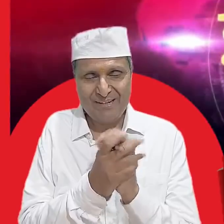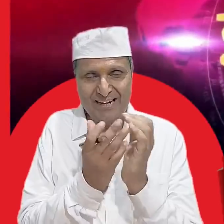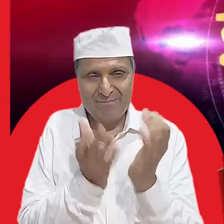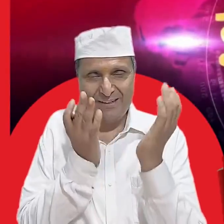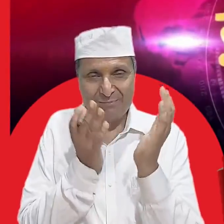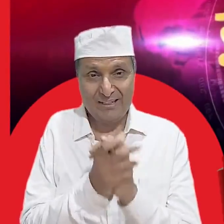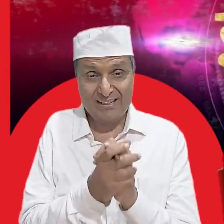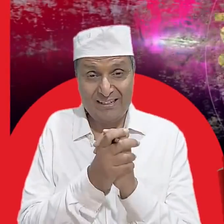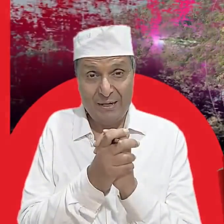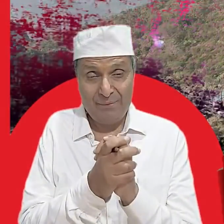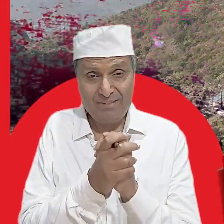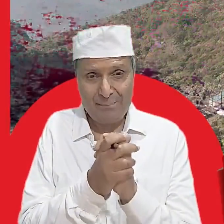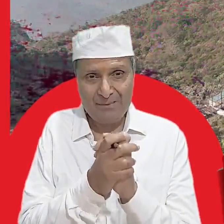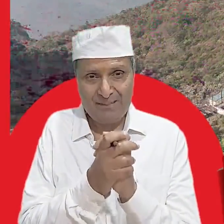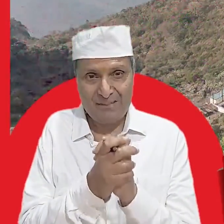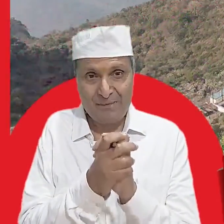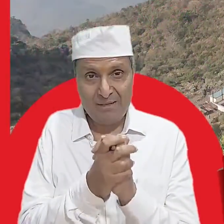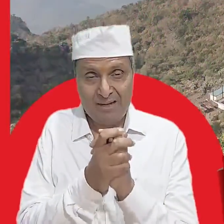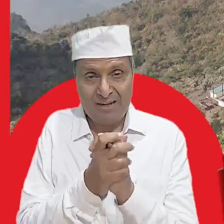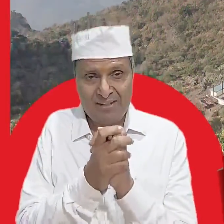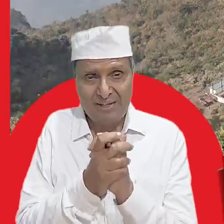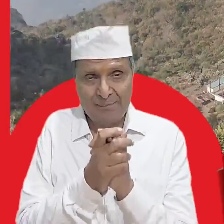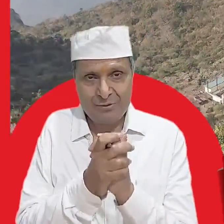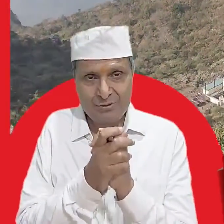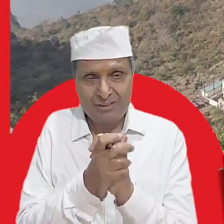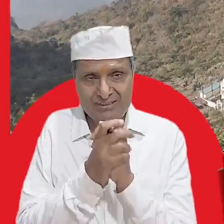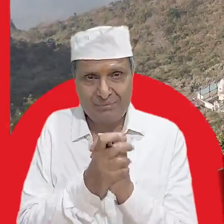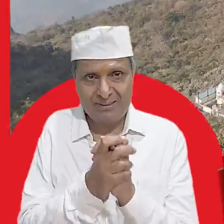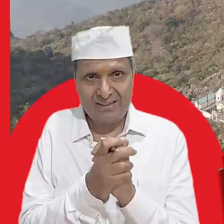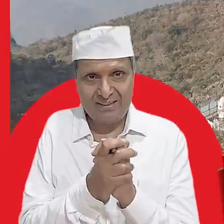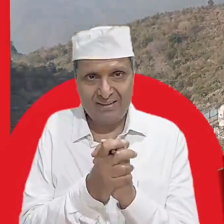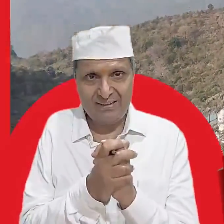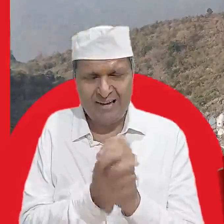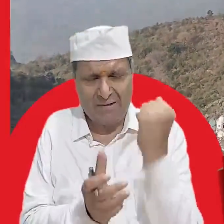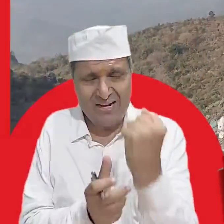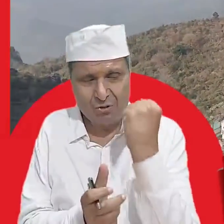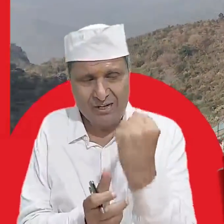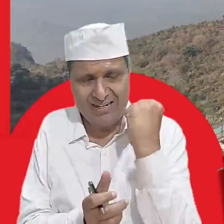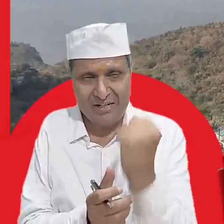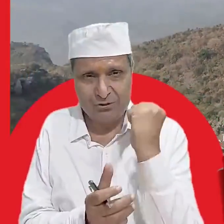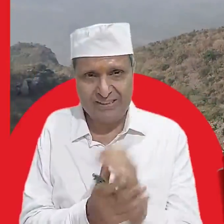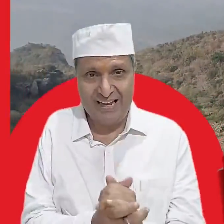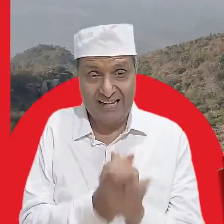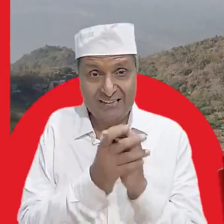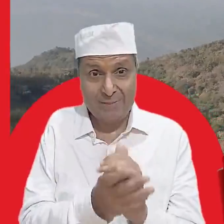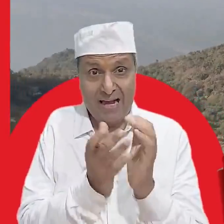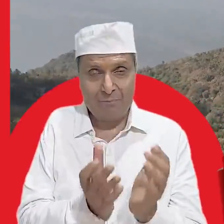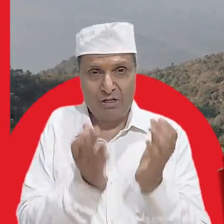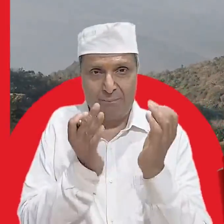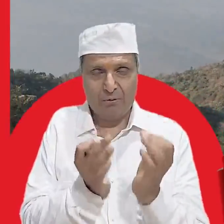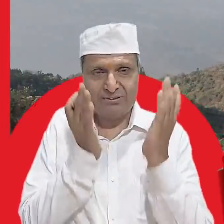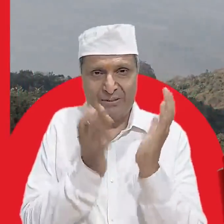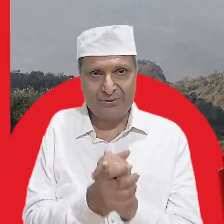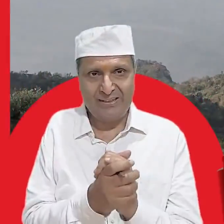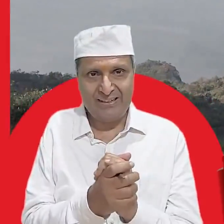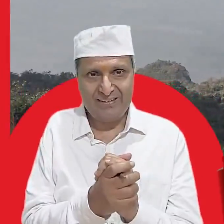शाम आपके नाम लेकर। पिछले 15 दिन में हमने 8 एपिसोड शिखर जी पर दिखाए हैं, एक आवाज को उठाने की कोशिश की है जिसमें आप लोगों